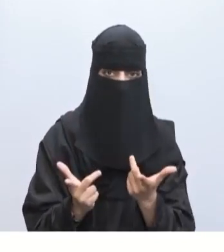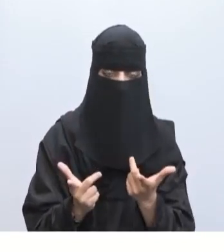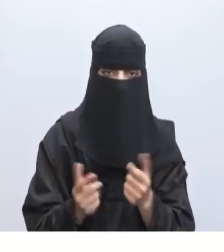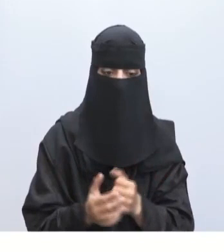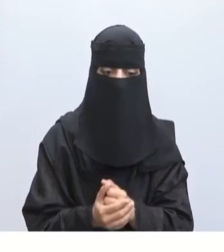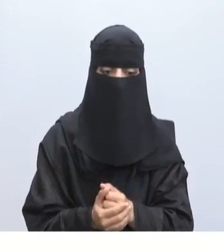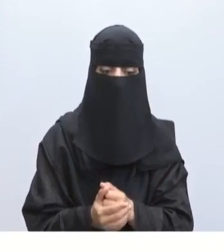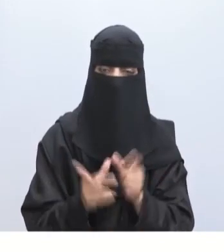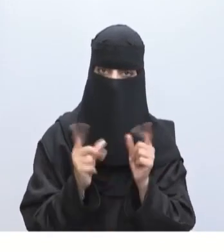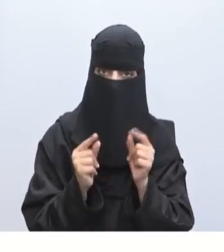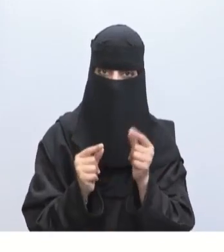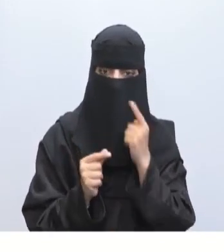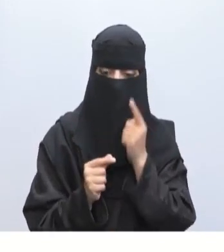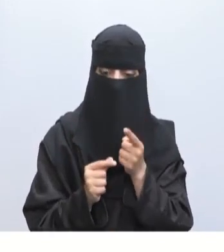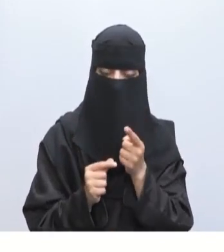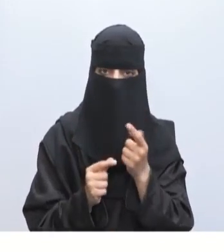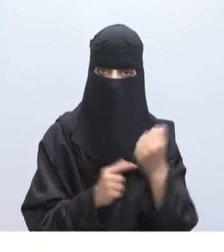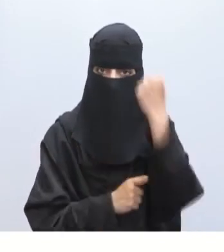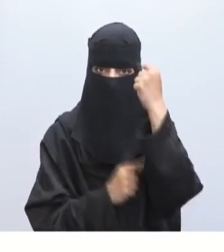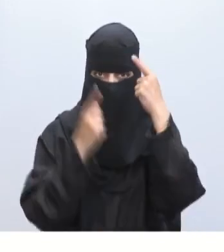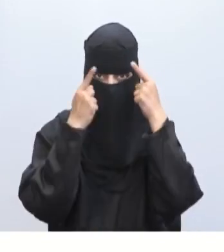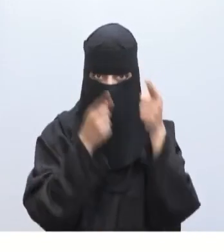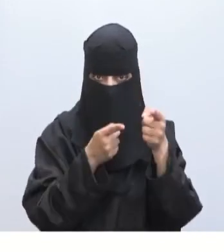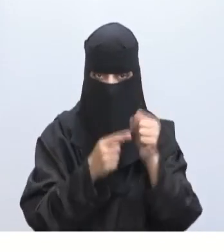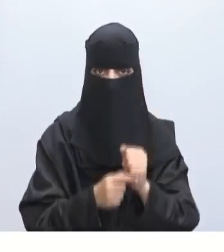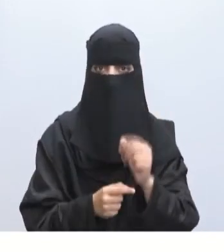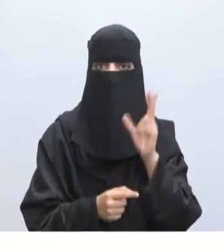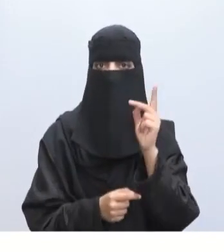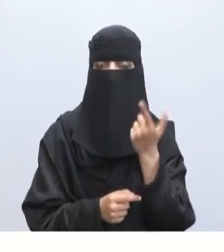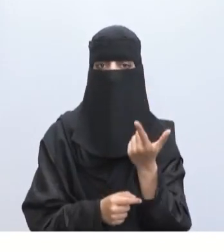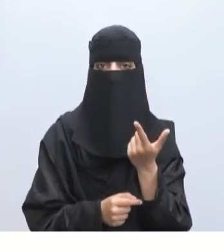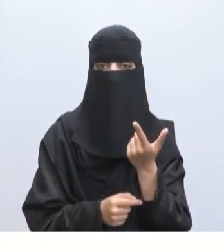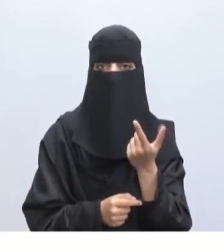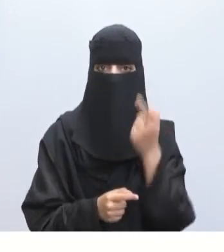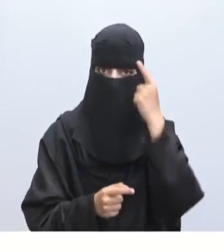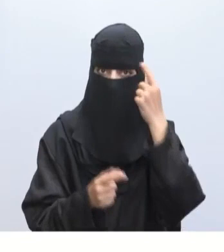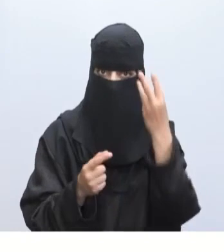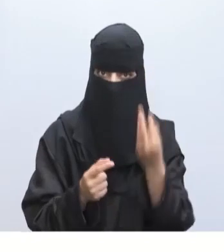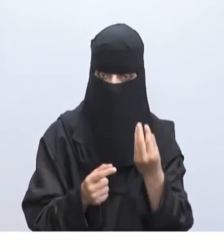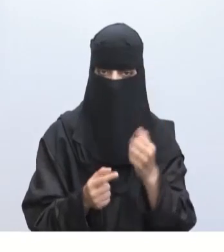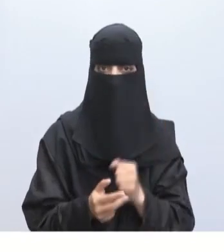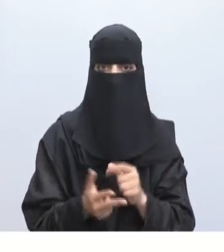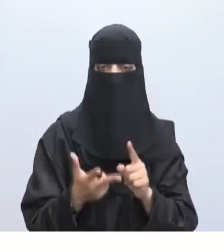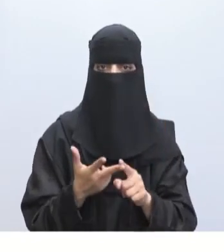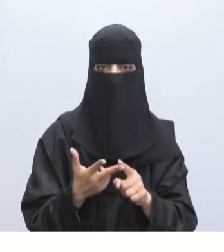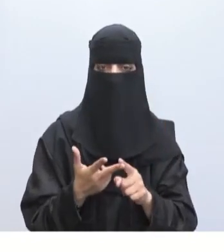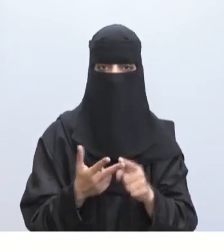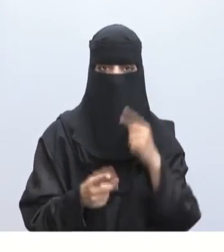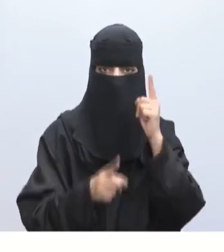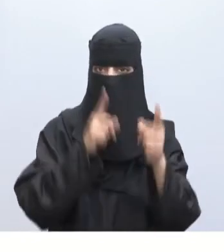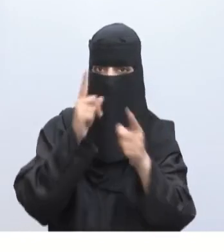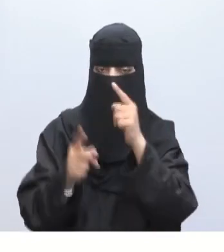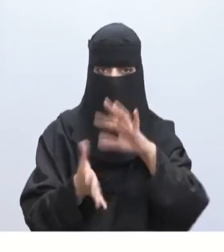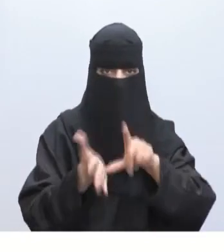الطلاب ممتازين الشجاعه احسنتم الحكمه حسن القياده